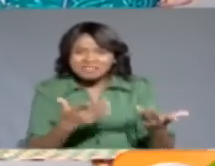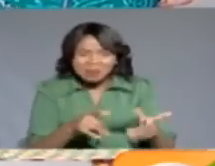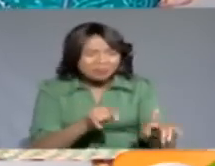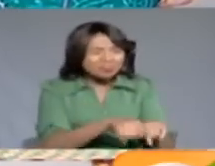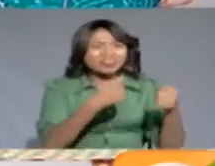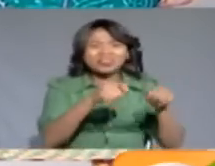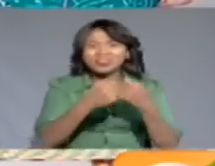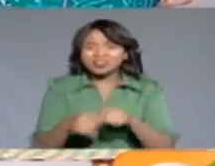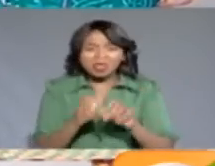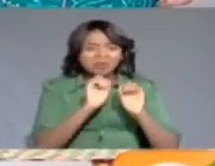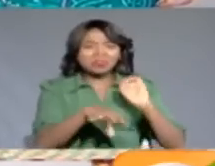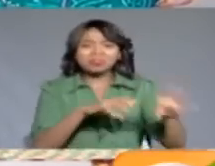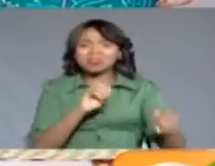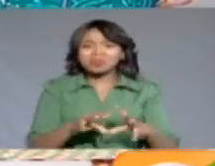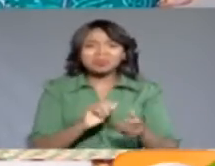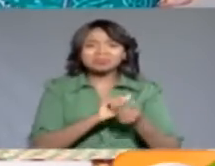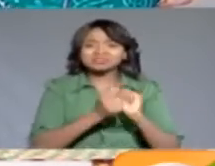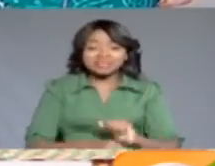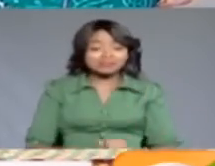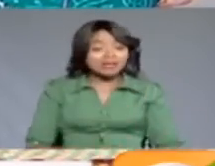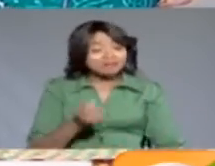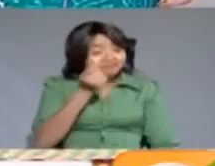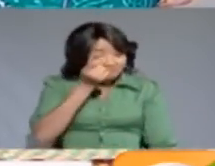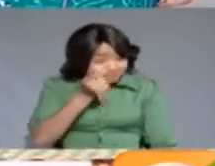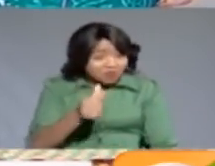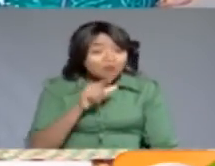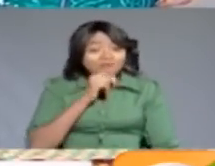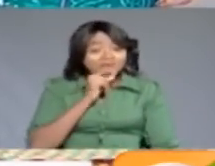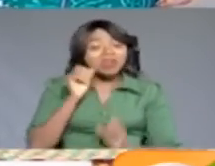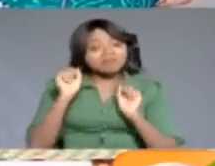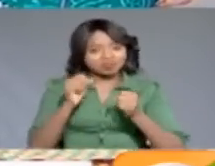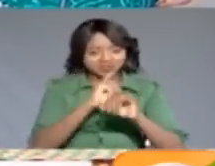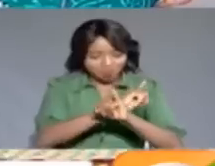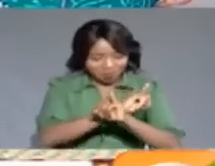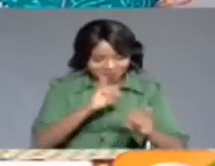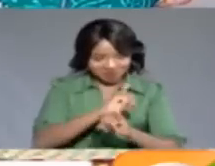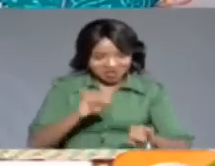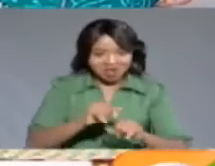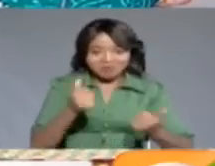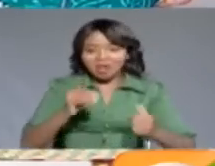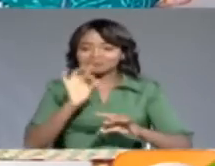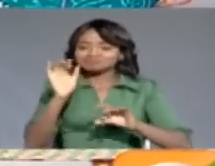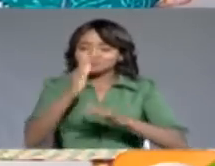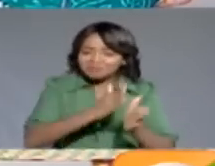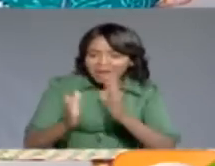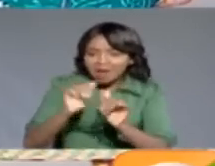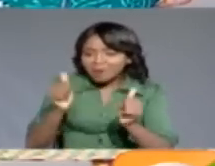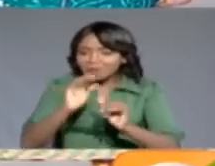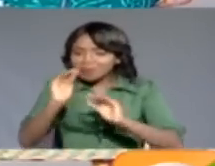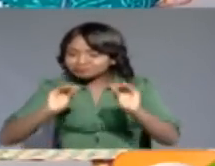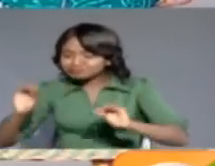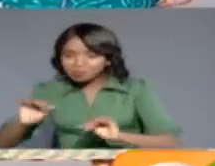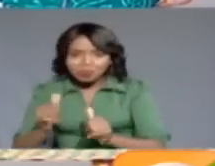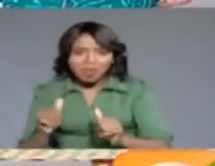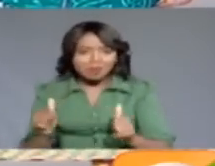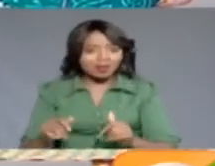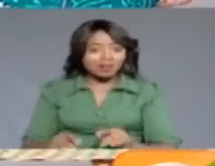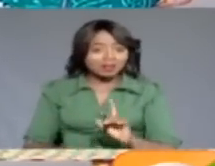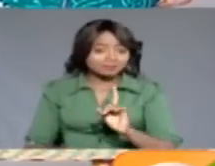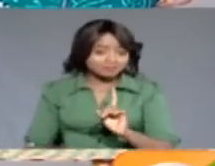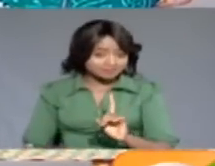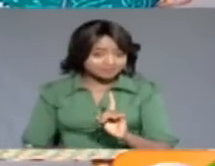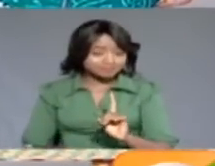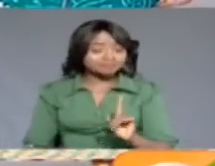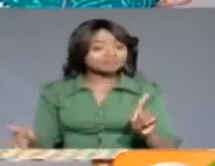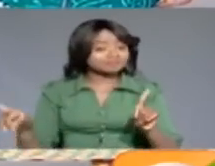Iko katika maumbile yani. Ni wanaume wachache sana ambao wana usafi, wana mpango wachache sana. Na ni kitu ambacho mtu amejifundisha.